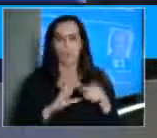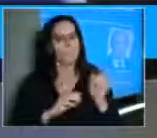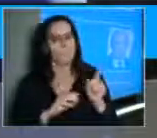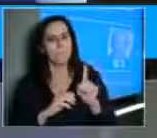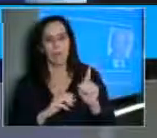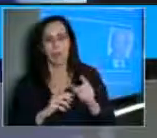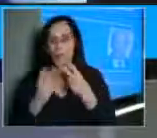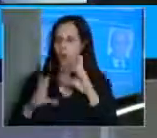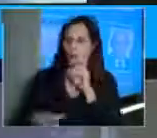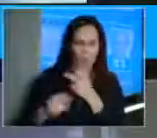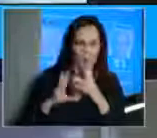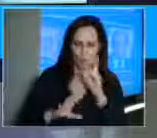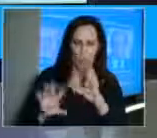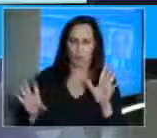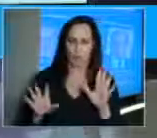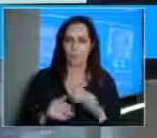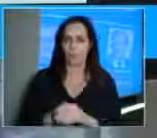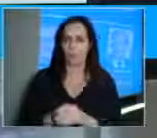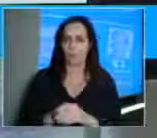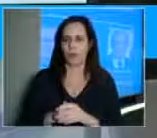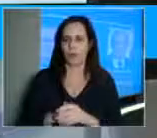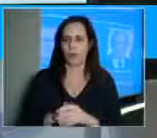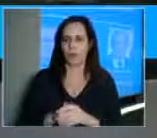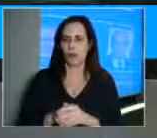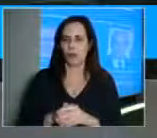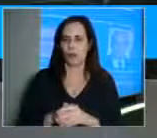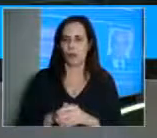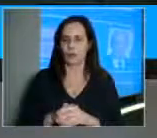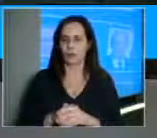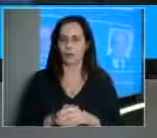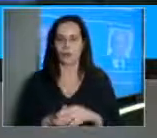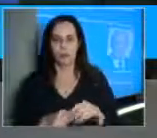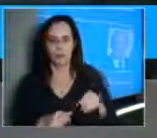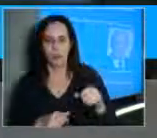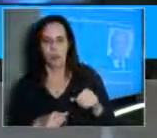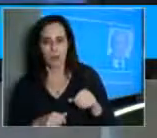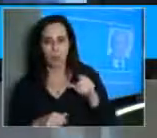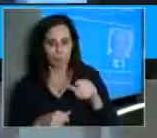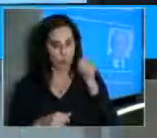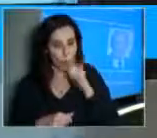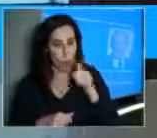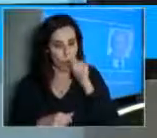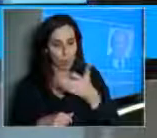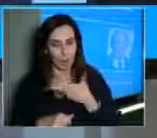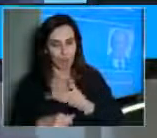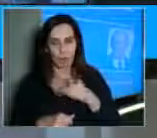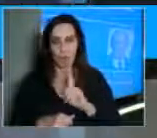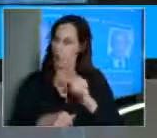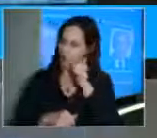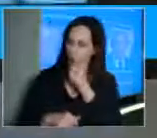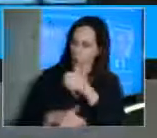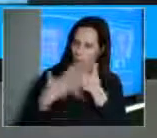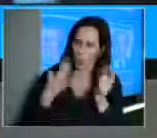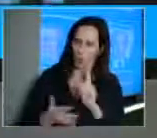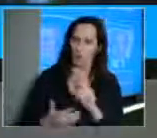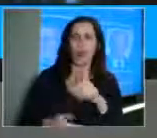הסוקר הצמוד? זה לא משנה, אני נשאיר את זה כרגע אצלנו. אבל מה, אתם מדי בוקר מקבלים, איך עובד? אנחנו לא מקבלים מדי